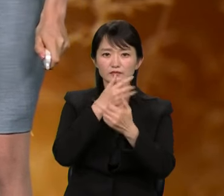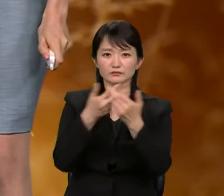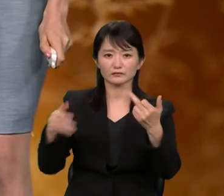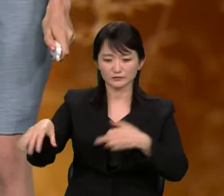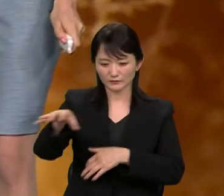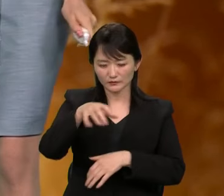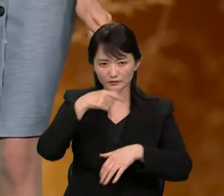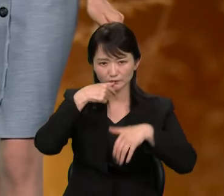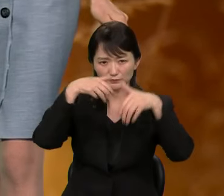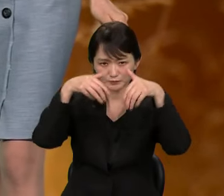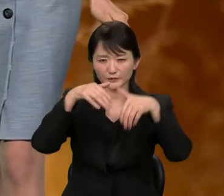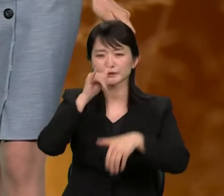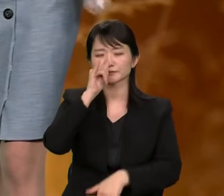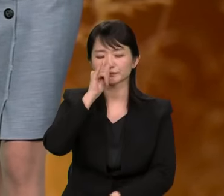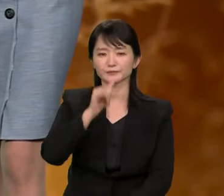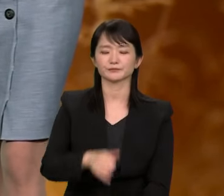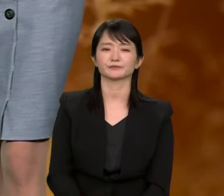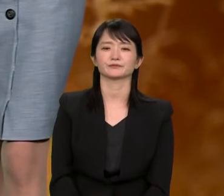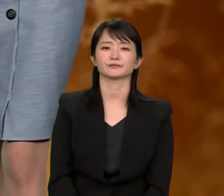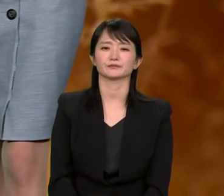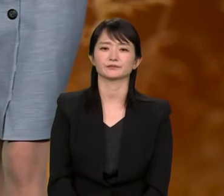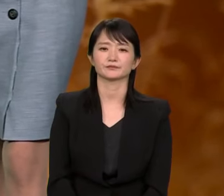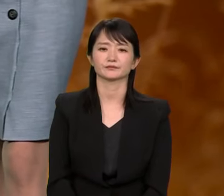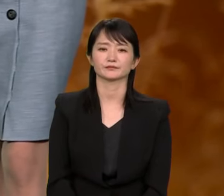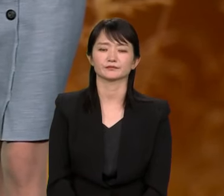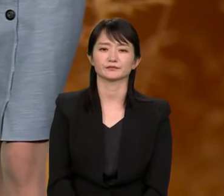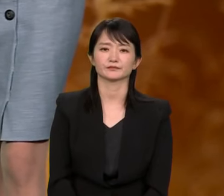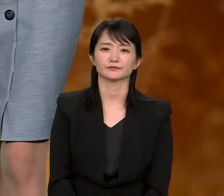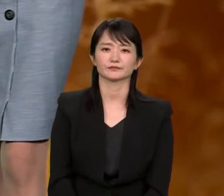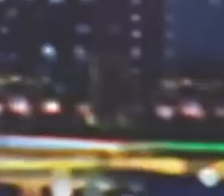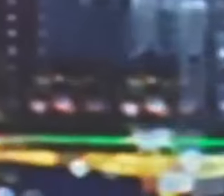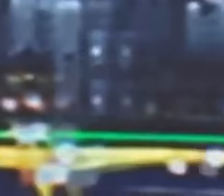비가 내릴 가능성이 있겠습니다. 날씨였습니다.